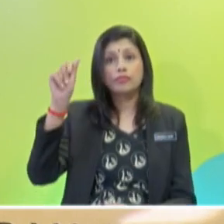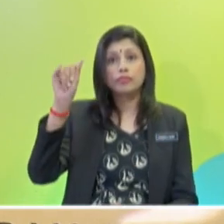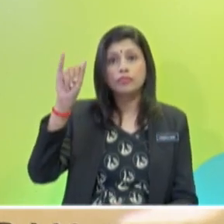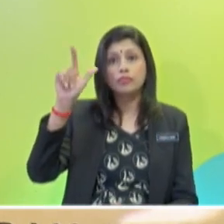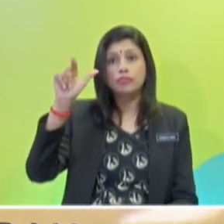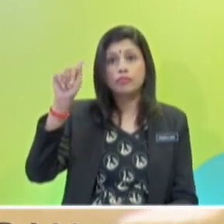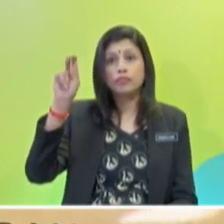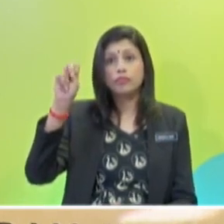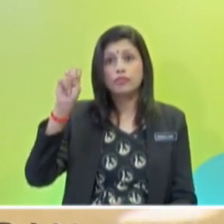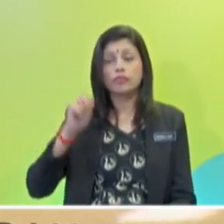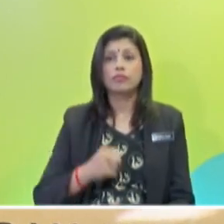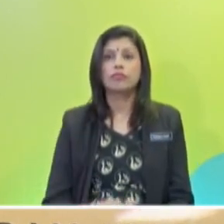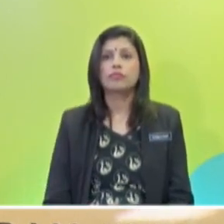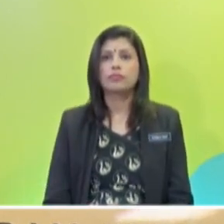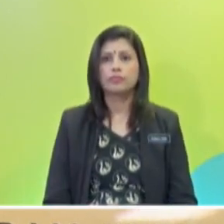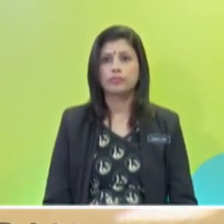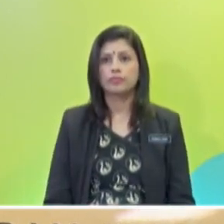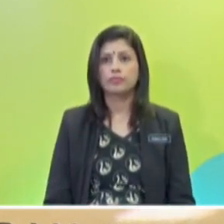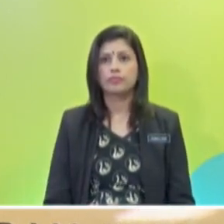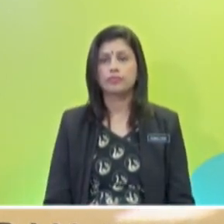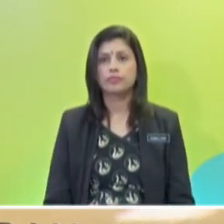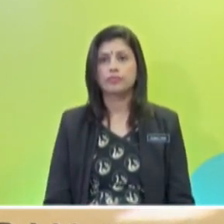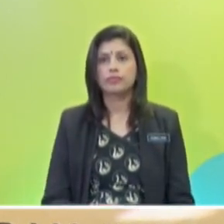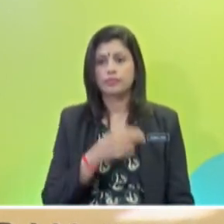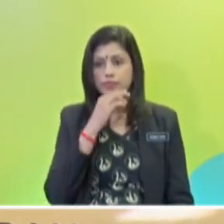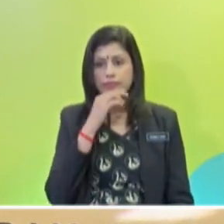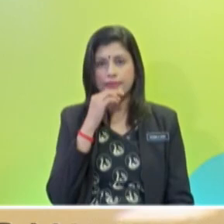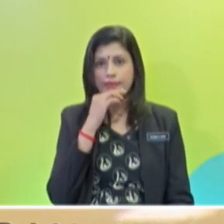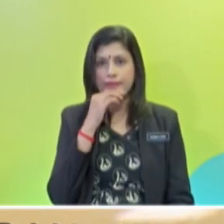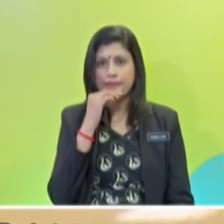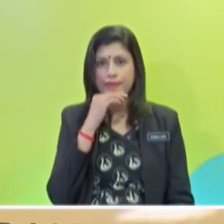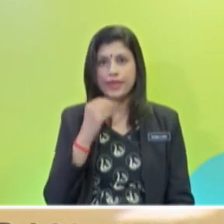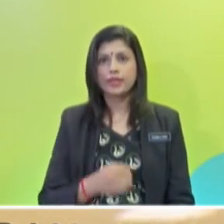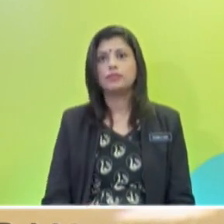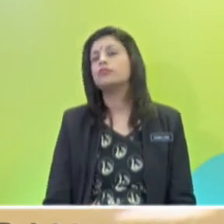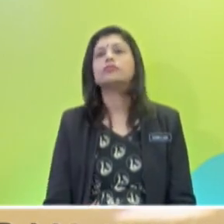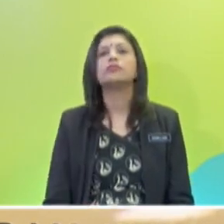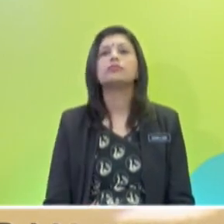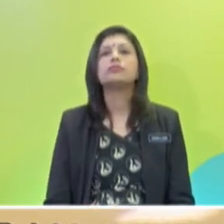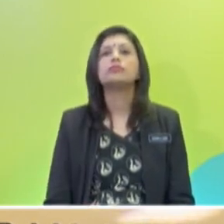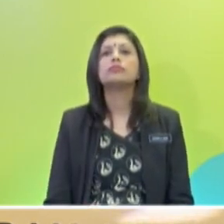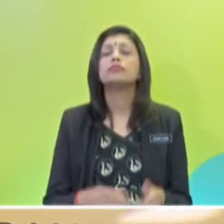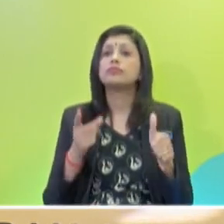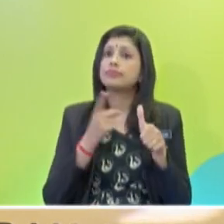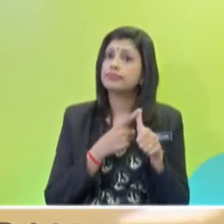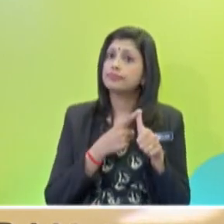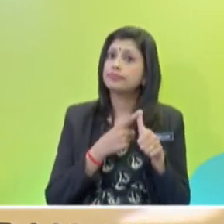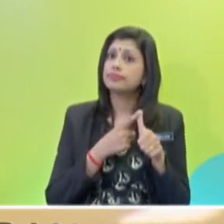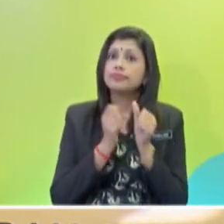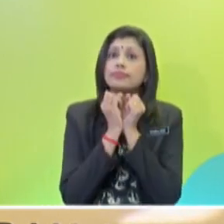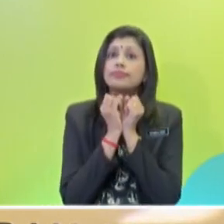Kailan. Okey, boleh sebutkan sekali lagi tak 4 jenis sayur-sayuran yang berdaun? Yang pertama Amal. Ada